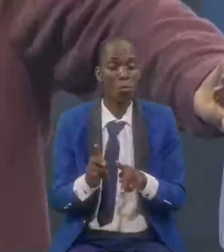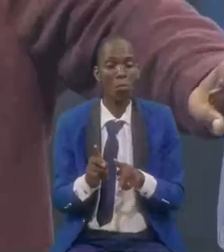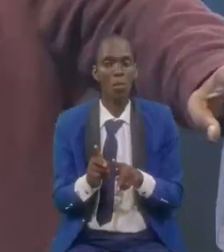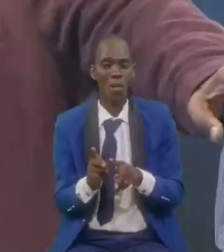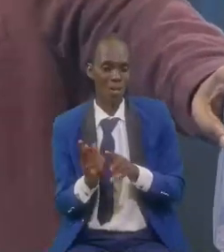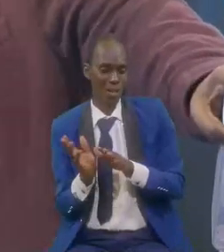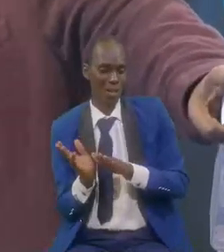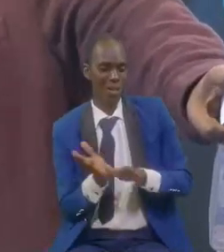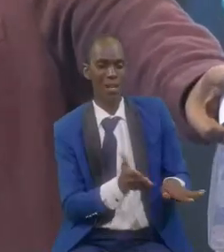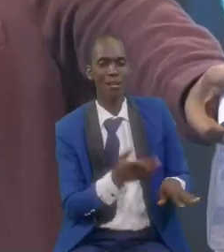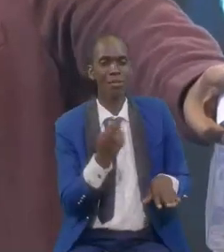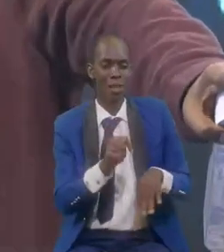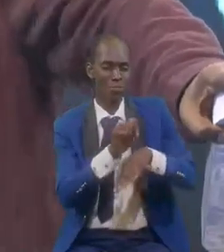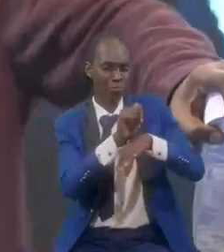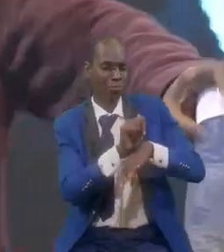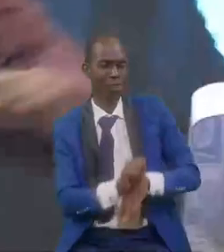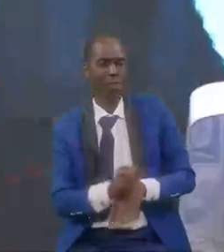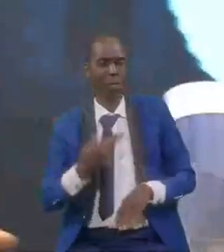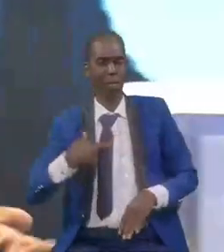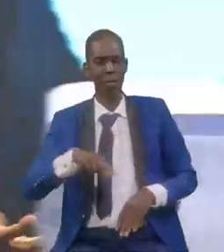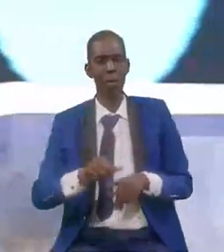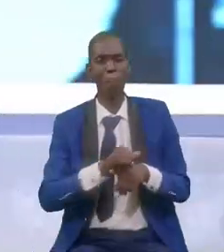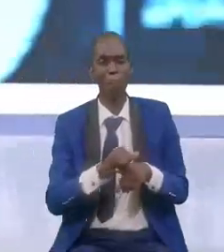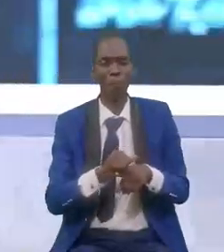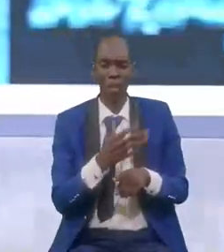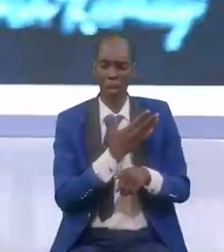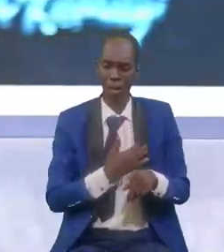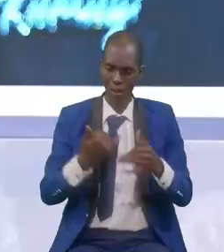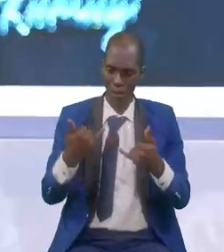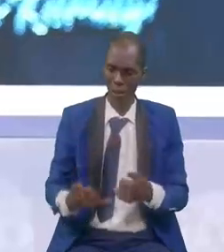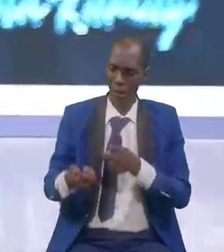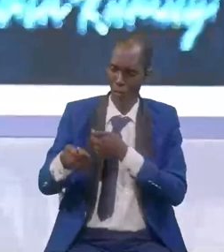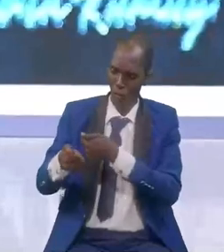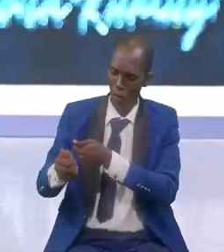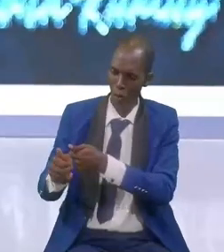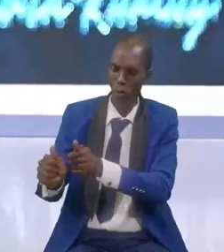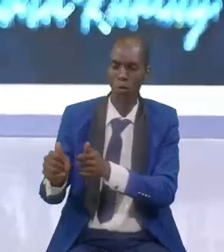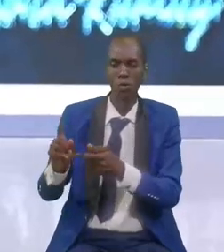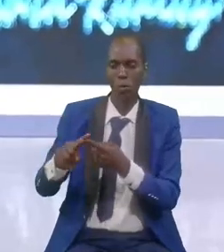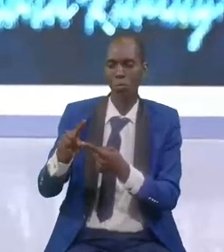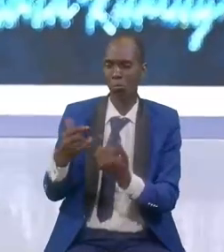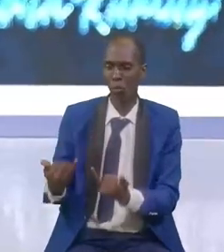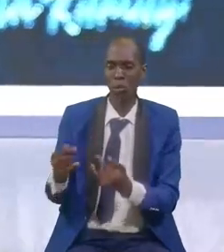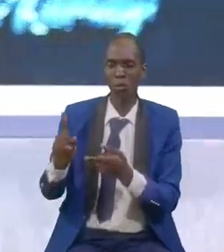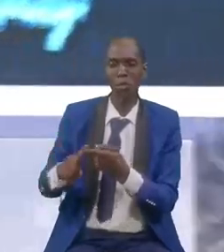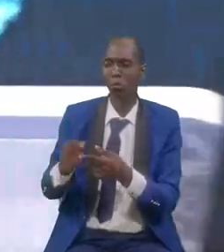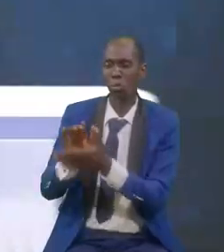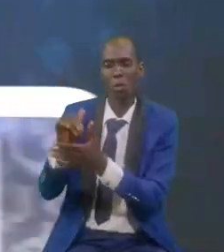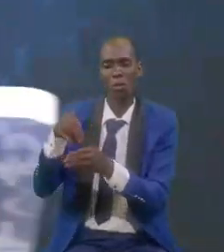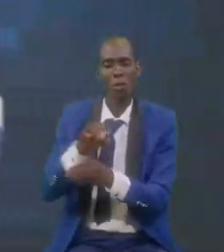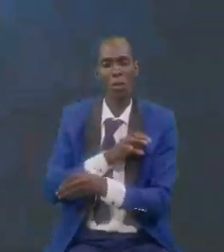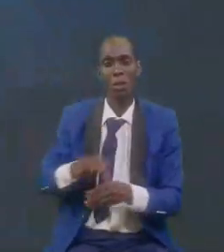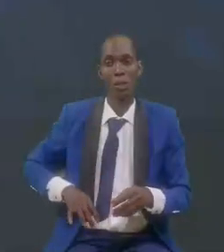ils ont laissé la religion traditionnelle. Et ils sont allés croire en Christ. Il a dit,